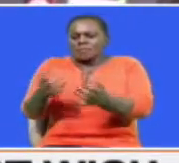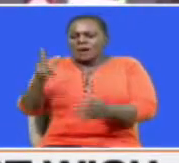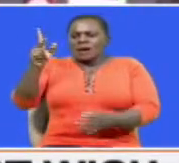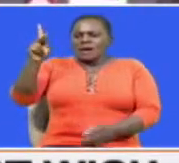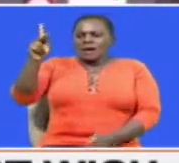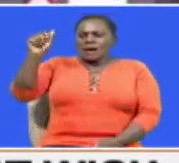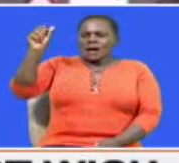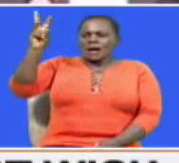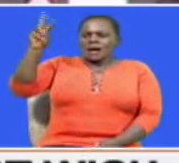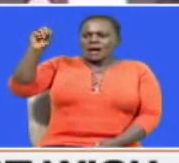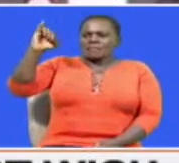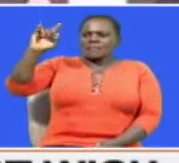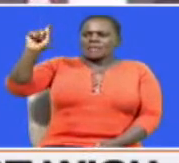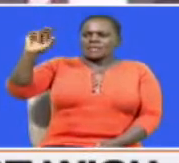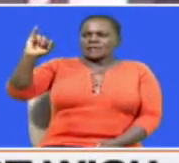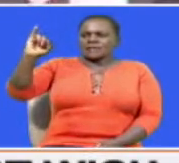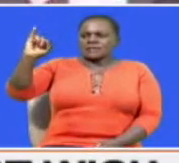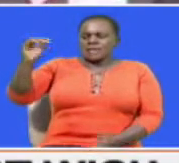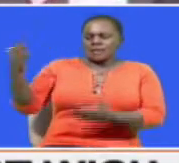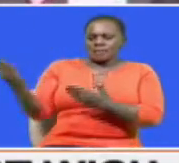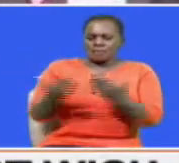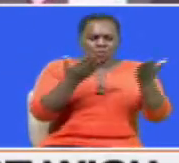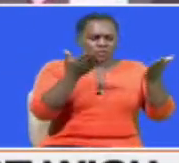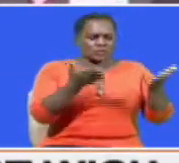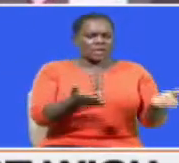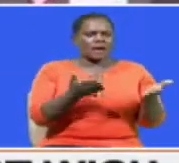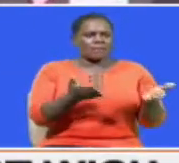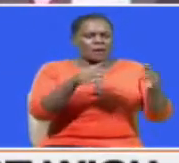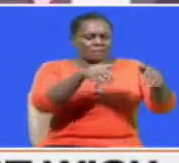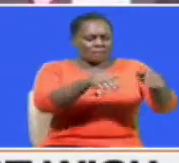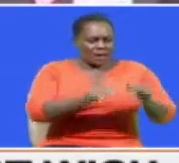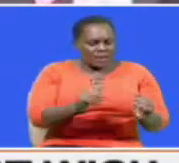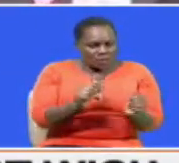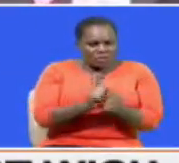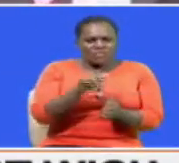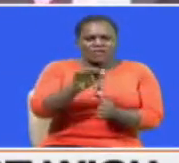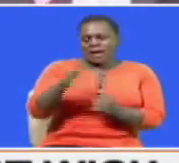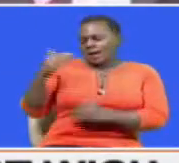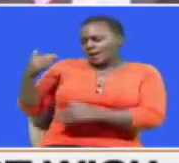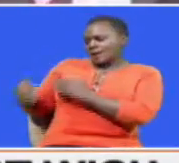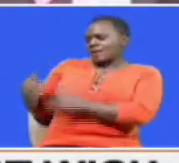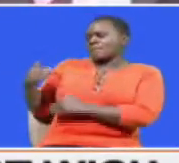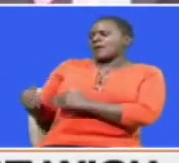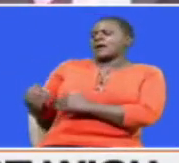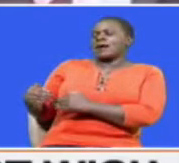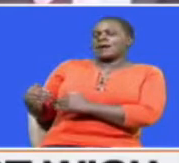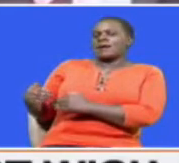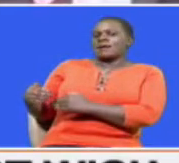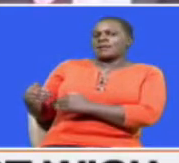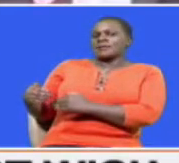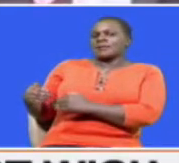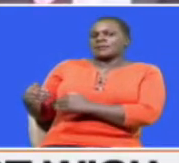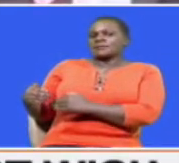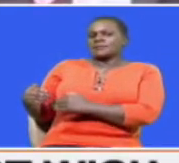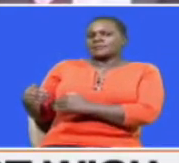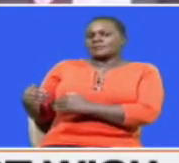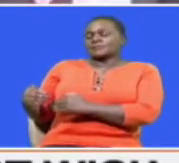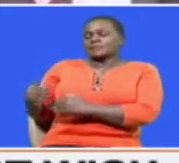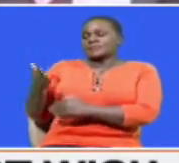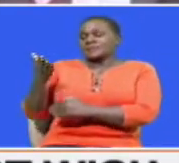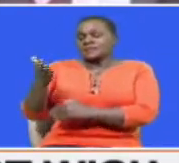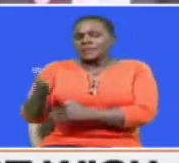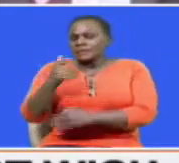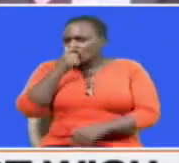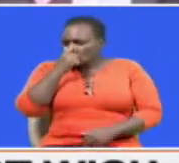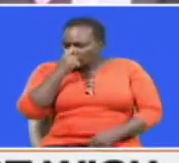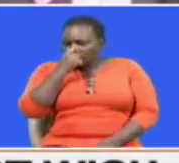prison iletwe hapa izike pamoja na yeye hapo kazi yake. Hiyo ni